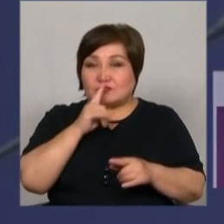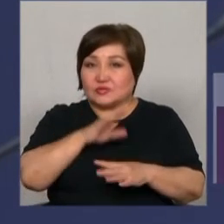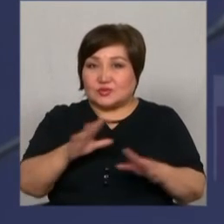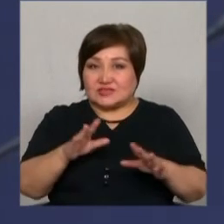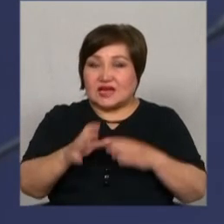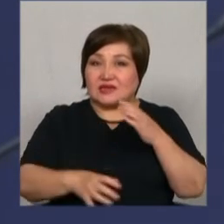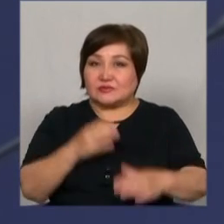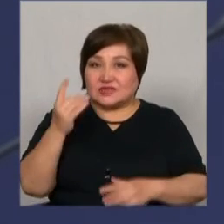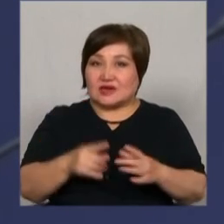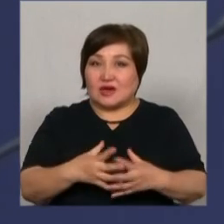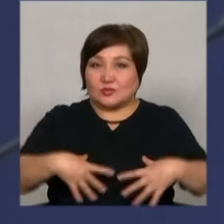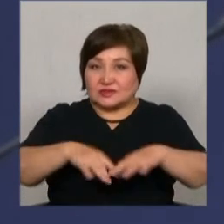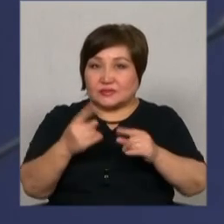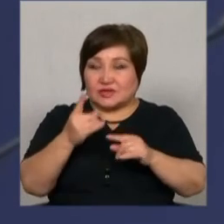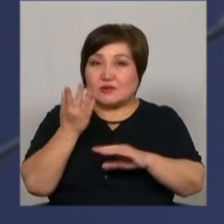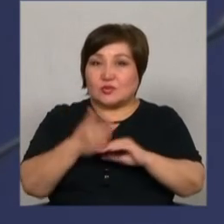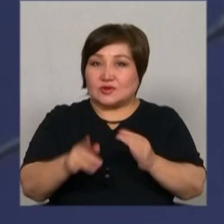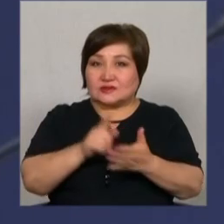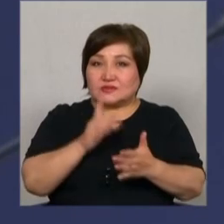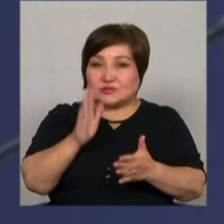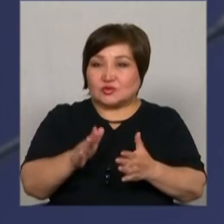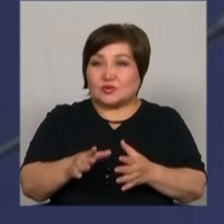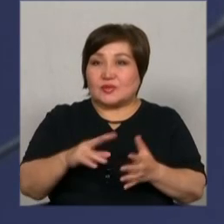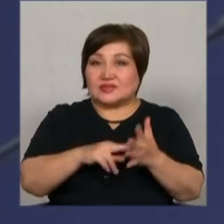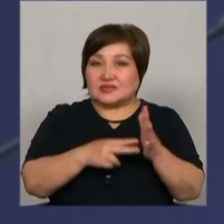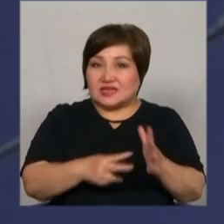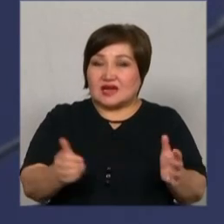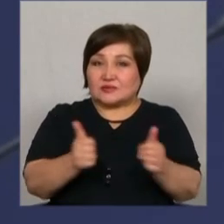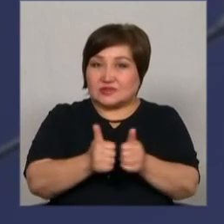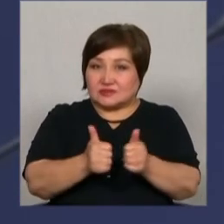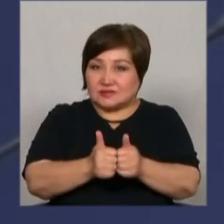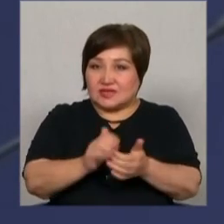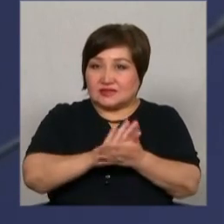бөлігі болғымыз келеді және стратегиялық әріптестерімізбен тығыз қарым-қатынасты жалғастырамыз.